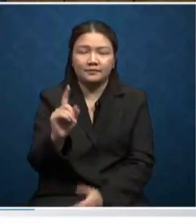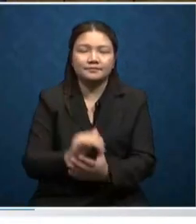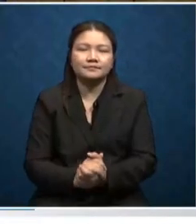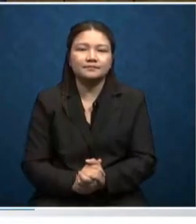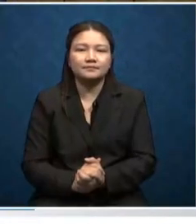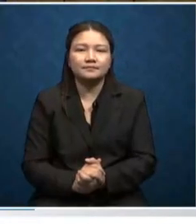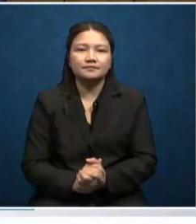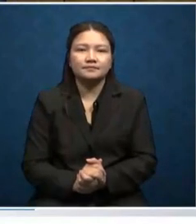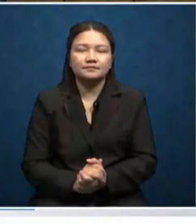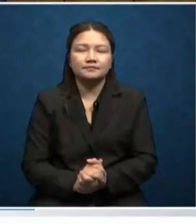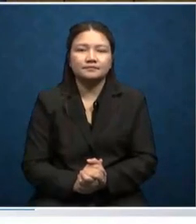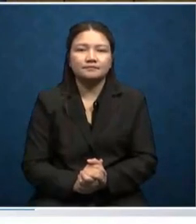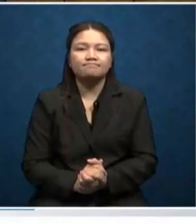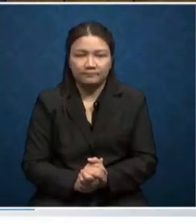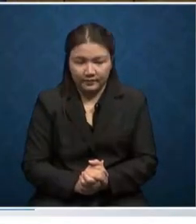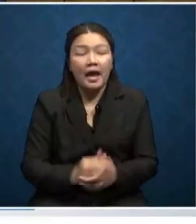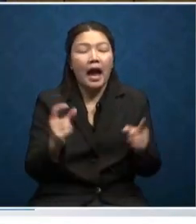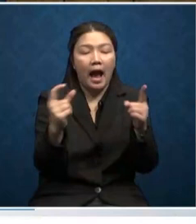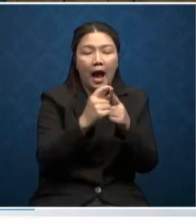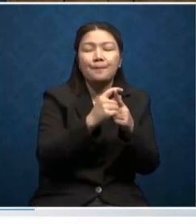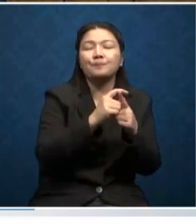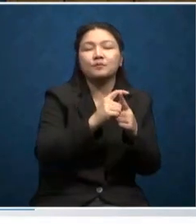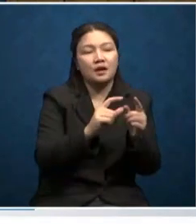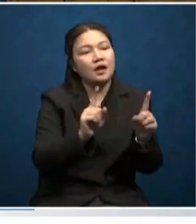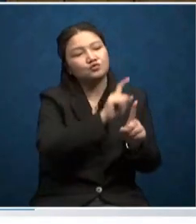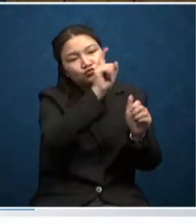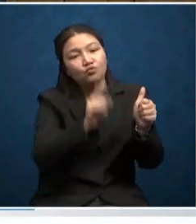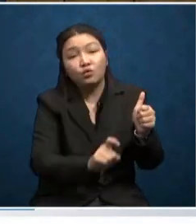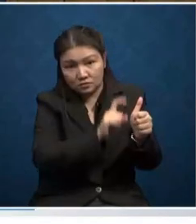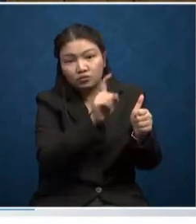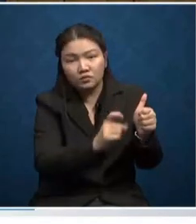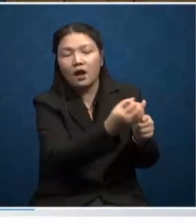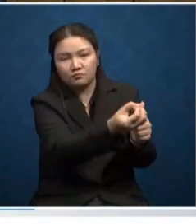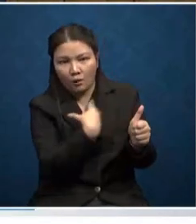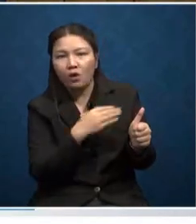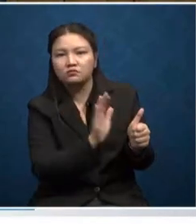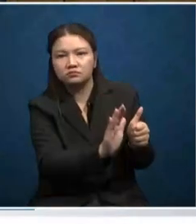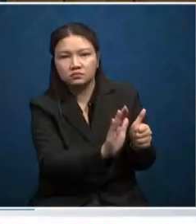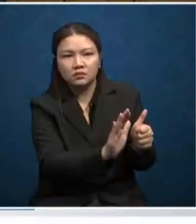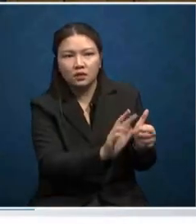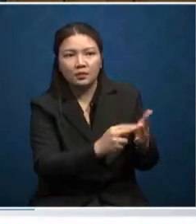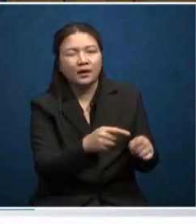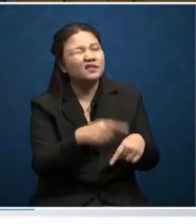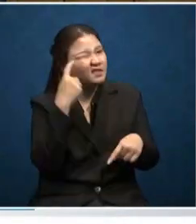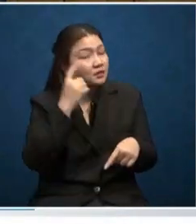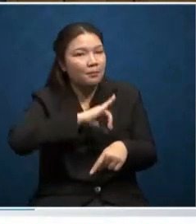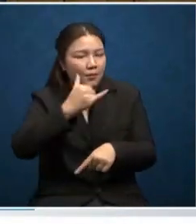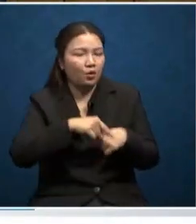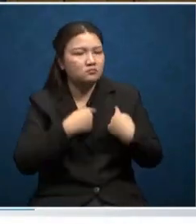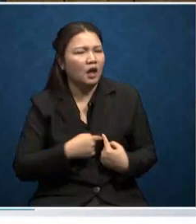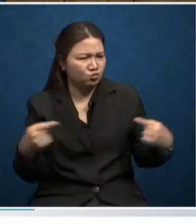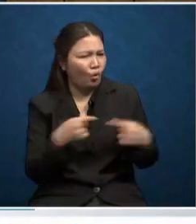ว่าคำอรรถาธิบายหรือคำอภิปรายของท่านเนี่ยผมเชื่อว่าหลายประการอาจจะโดนใจเพื่อนสมาชิก